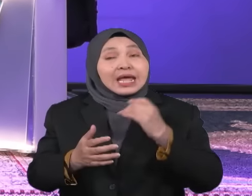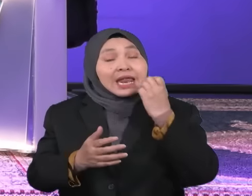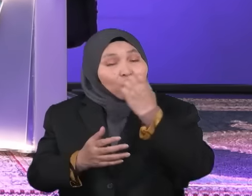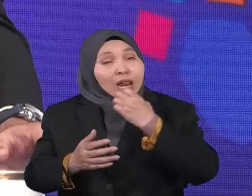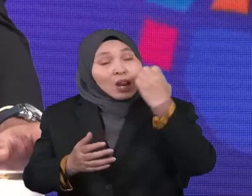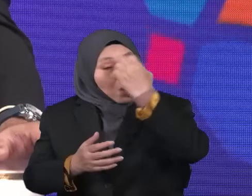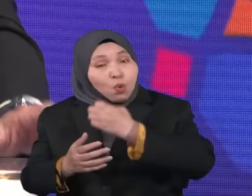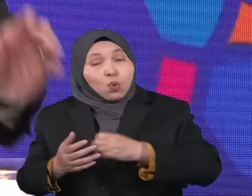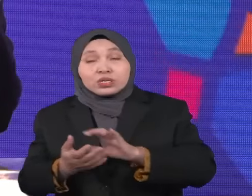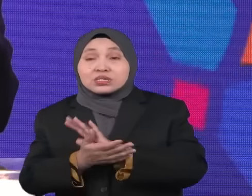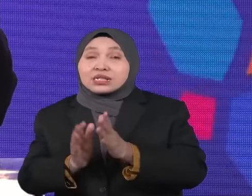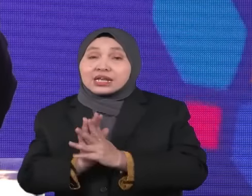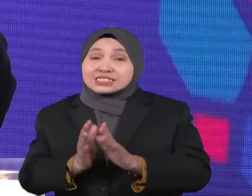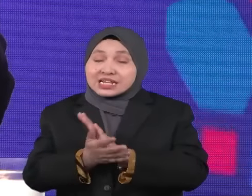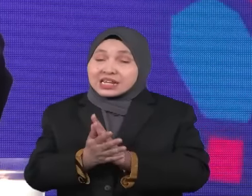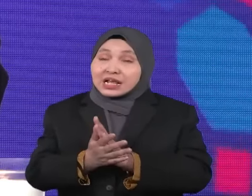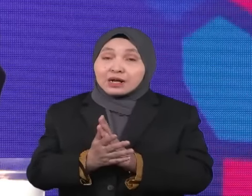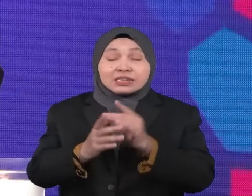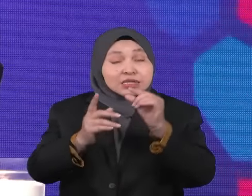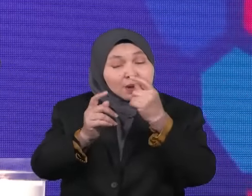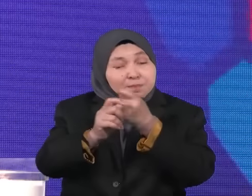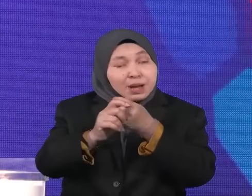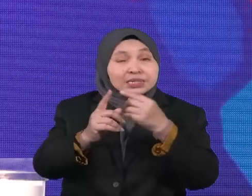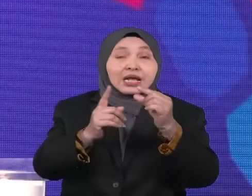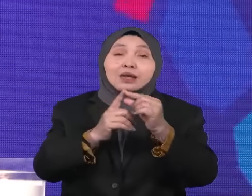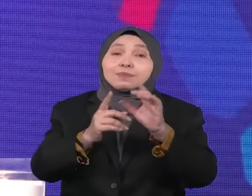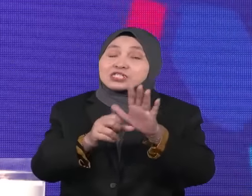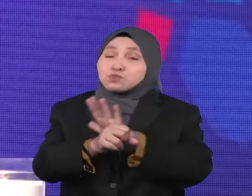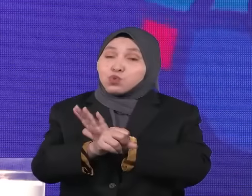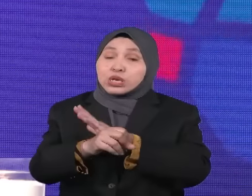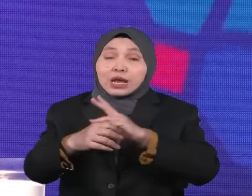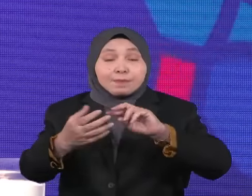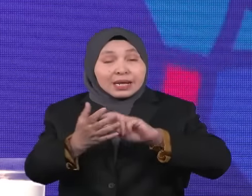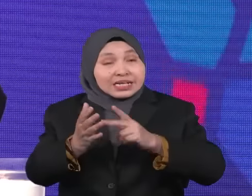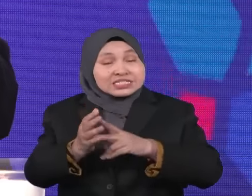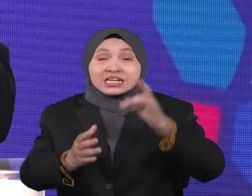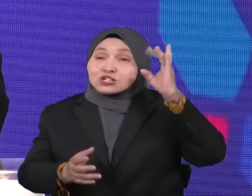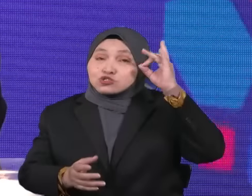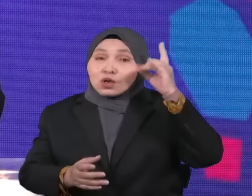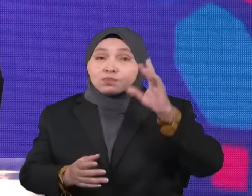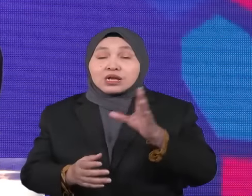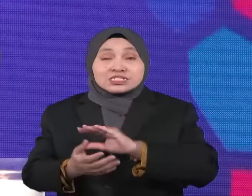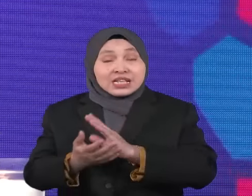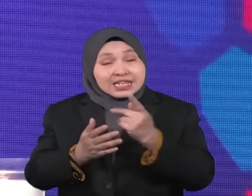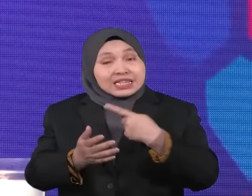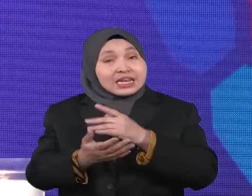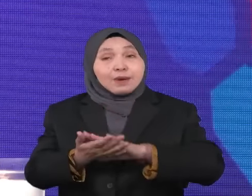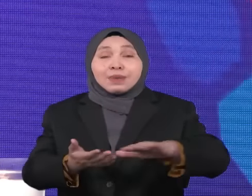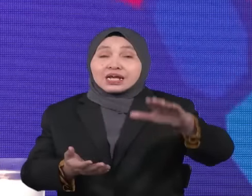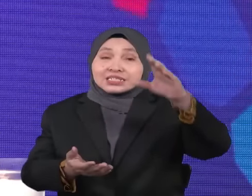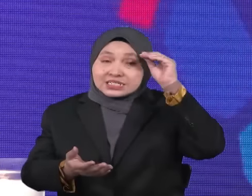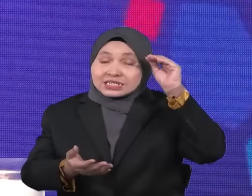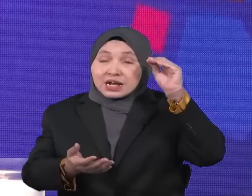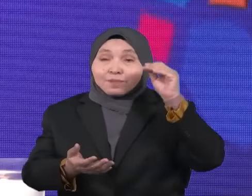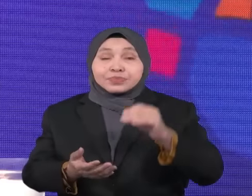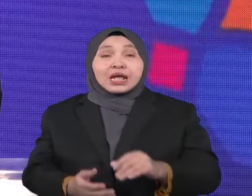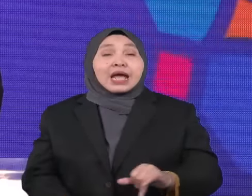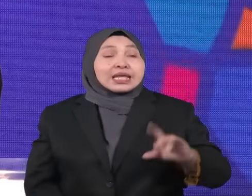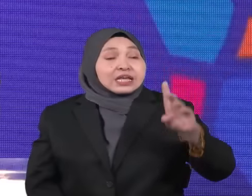betul-betul supaya tepat kalimahnya dan sempurna makna dia. InsyaAllah. Eh? Jadi kita dah belajar idgham